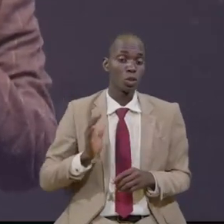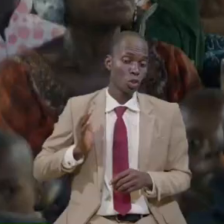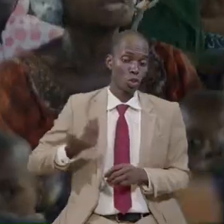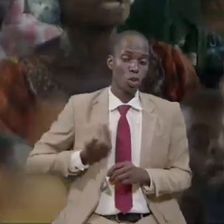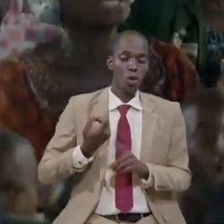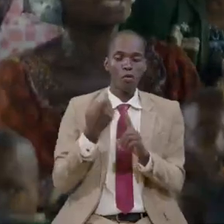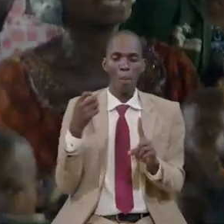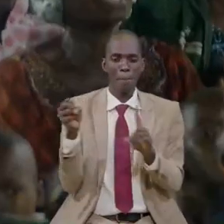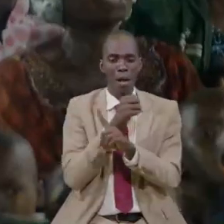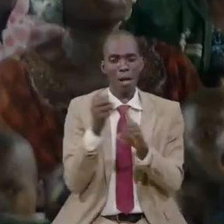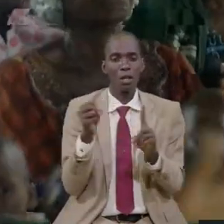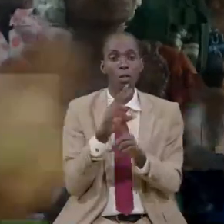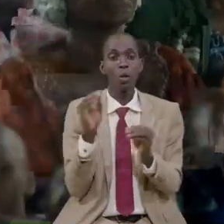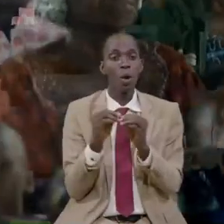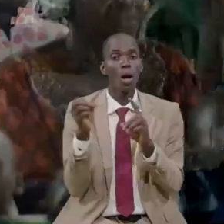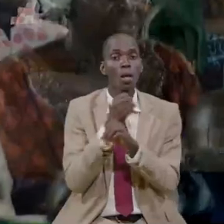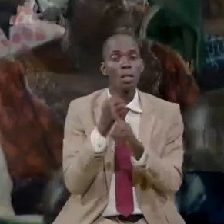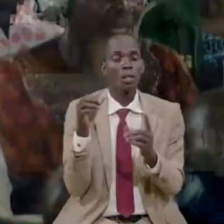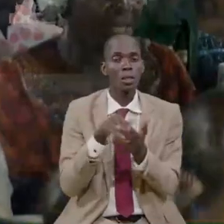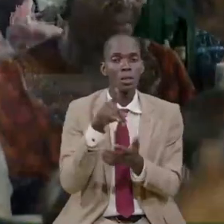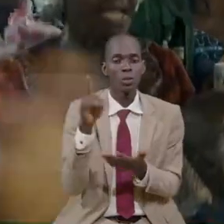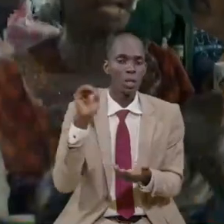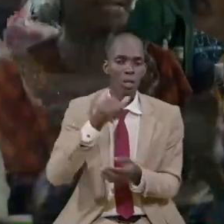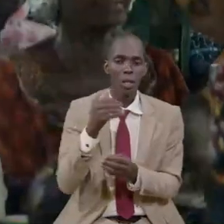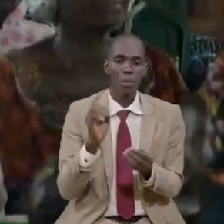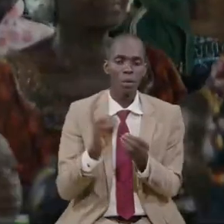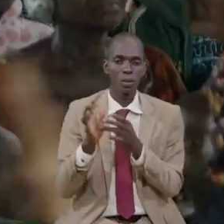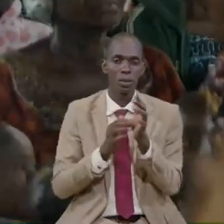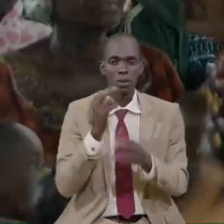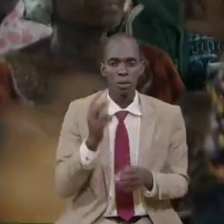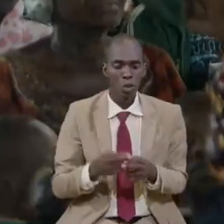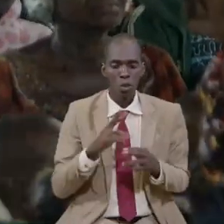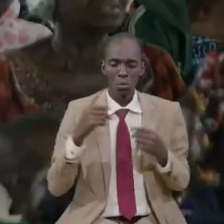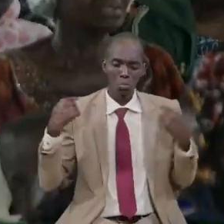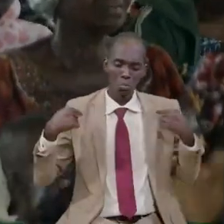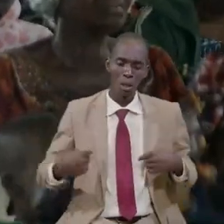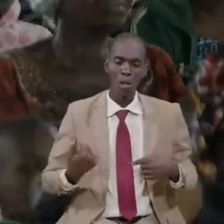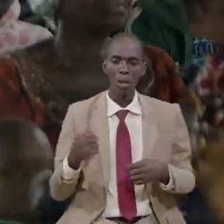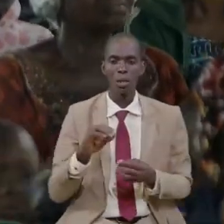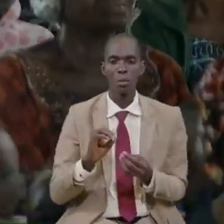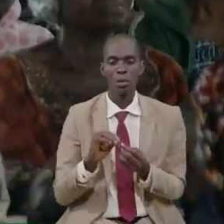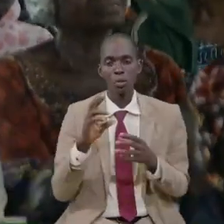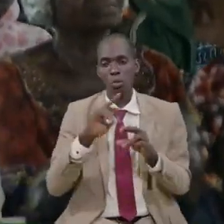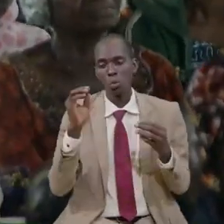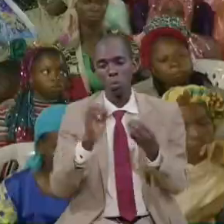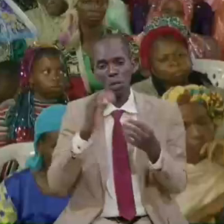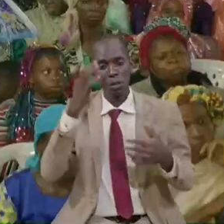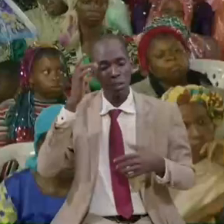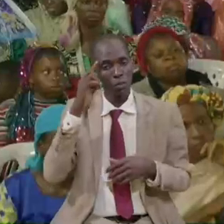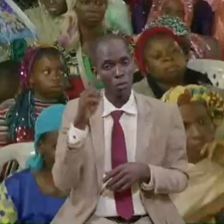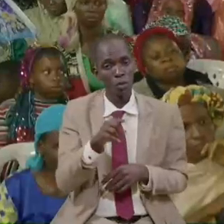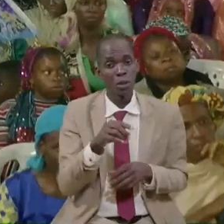n'y a plus d'attaques pour vous. Point jamais d'affliction pour vous. Dans cette guérison, il y a le salut. C'est pas